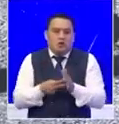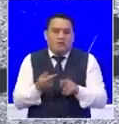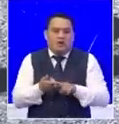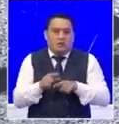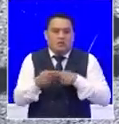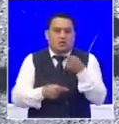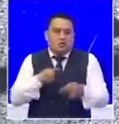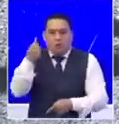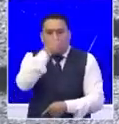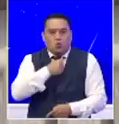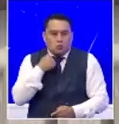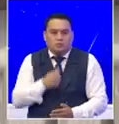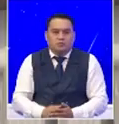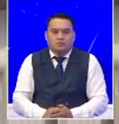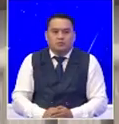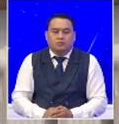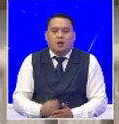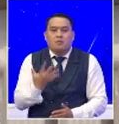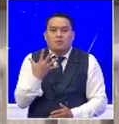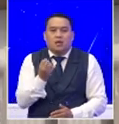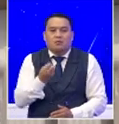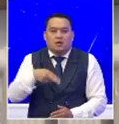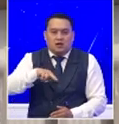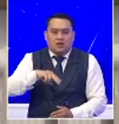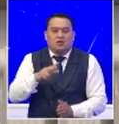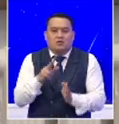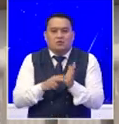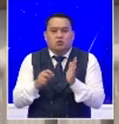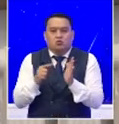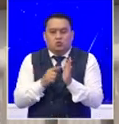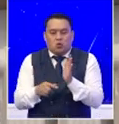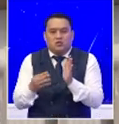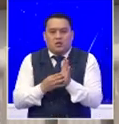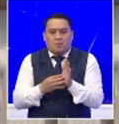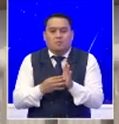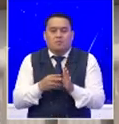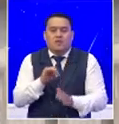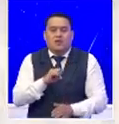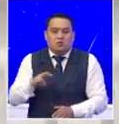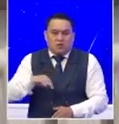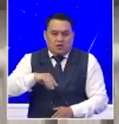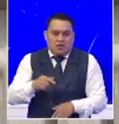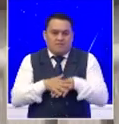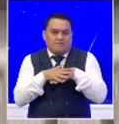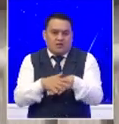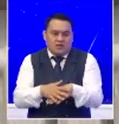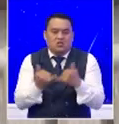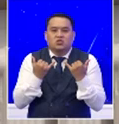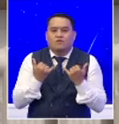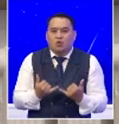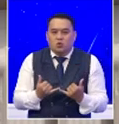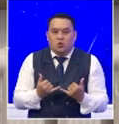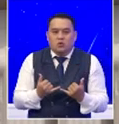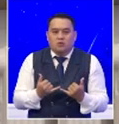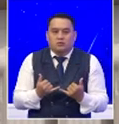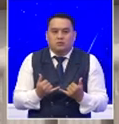уже в следующем году. 5 миллиардов 847,8 миллиона тенге. На данный момент уже